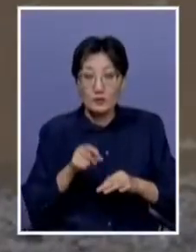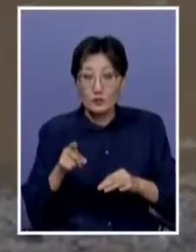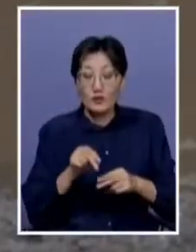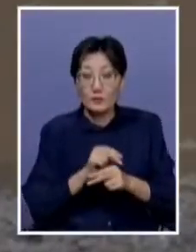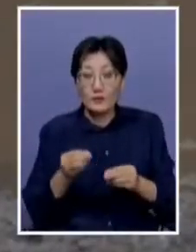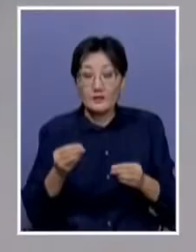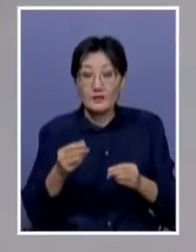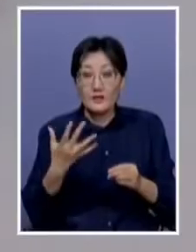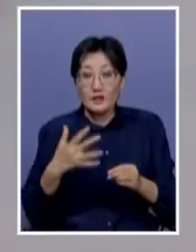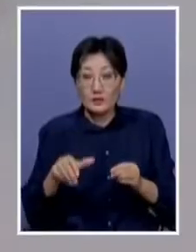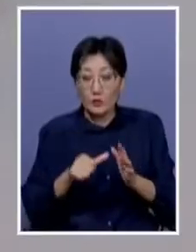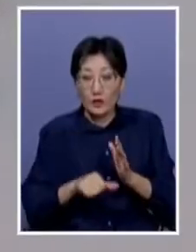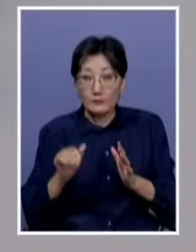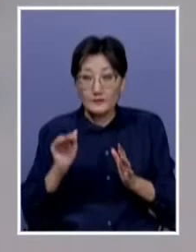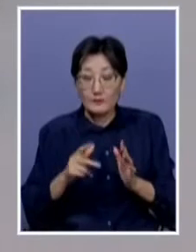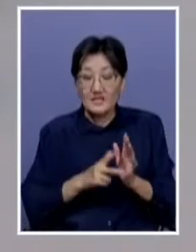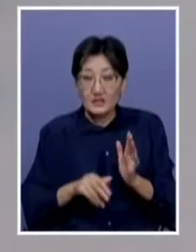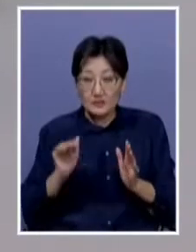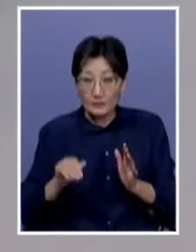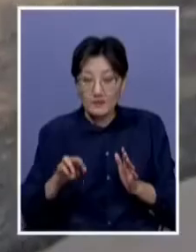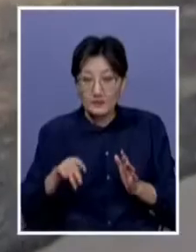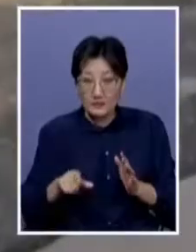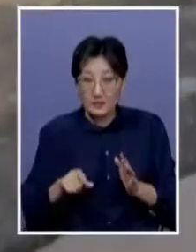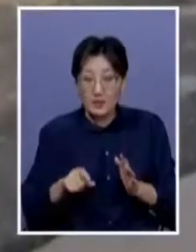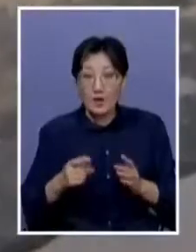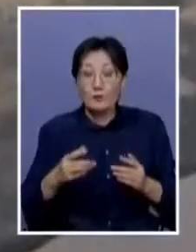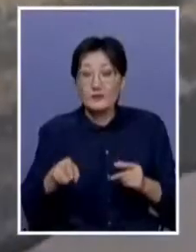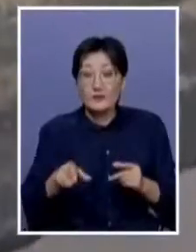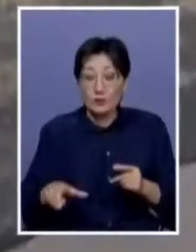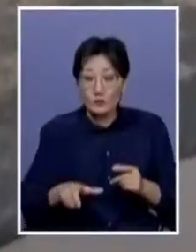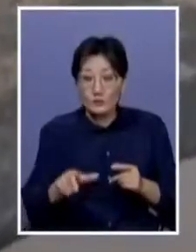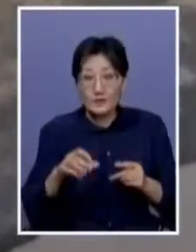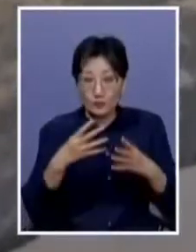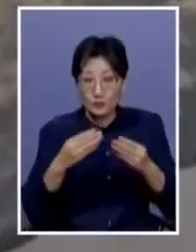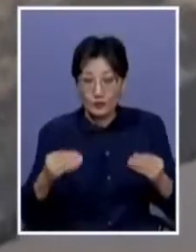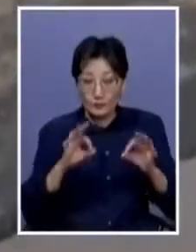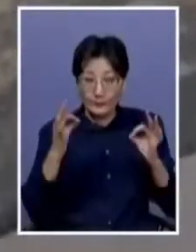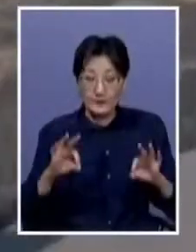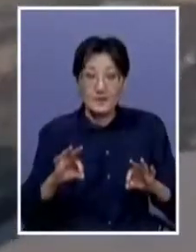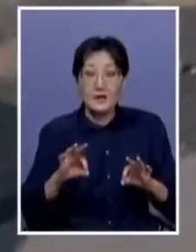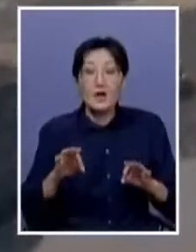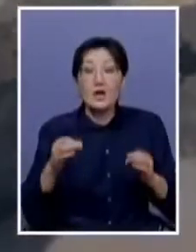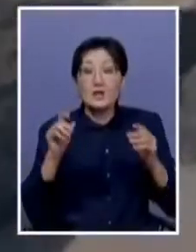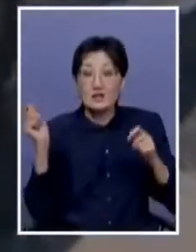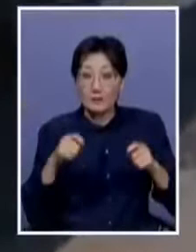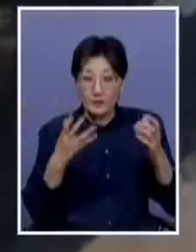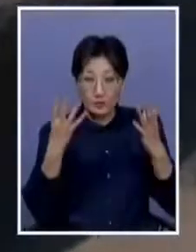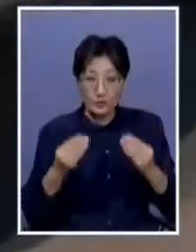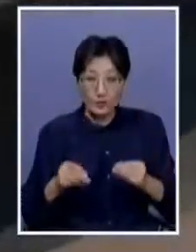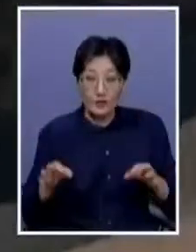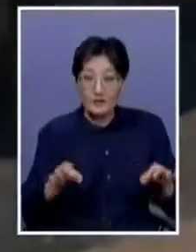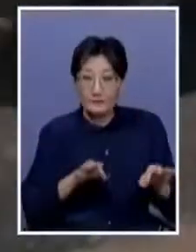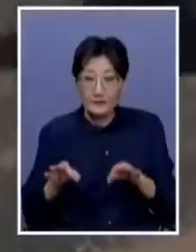ремонттың? 50-60 мың, 80 мыңға дейін барады. Қосшылықтар бұл жолмен әсіресе көктем мен күздің жаңбырлы күндерінде жүру қиылға соғатынын